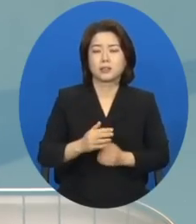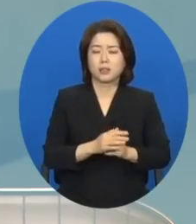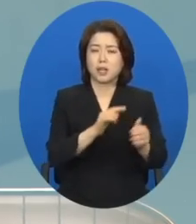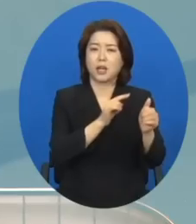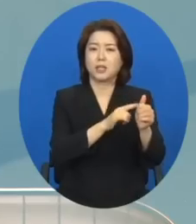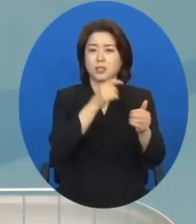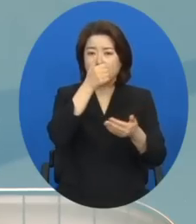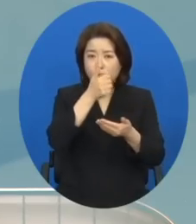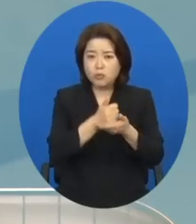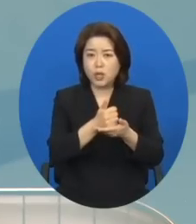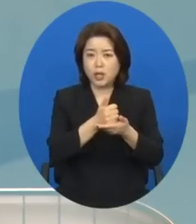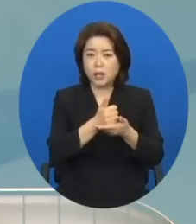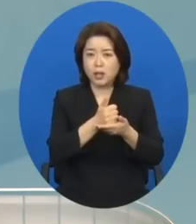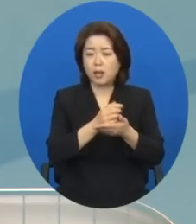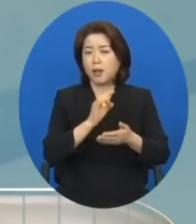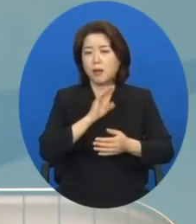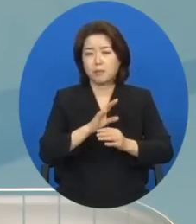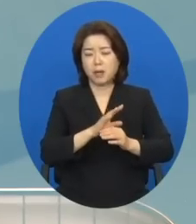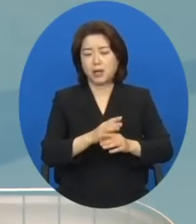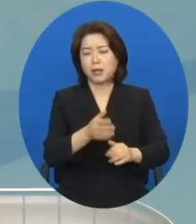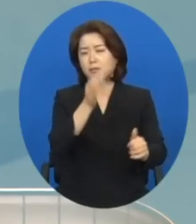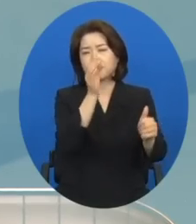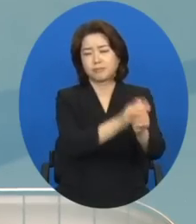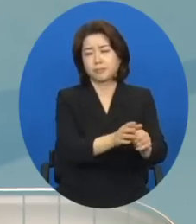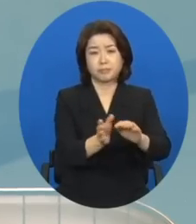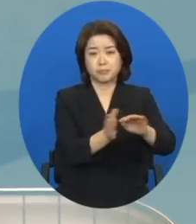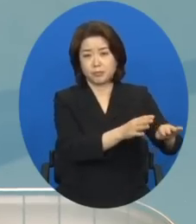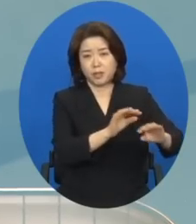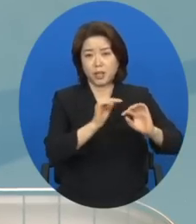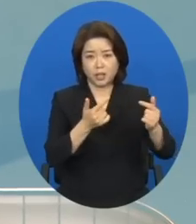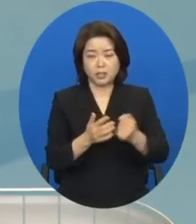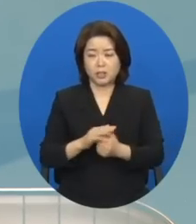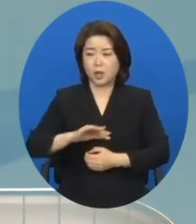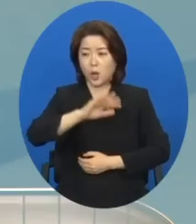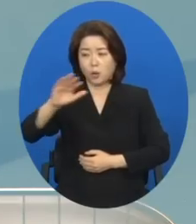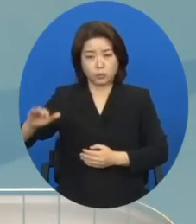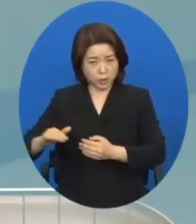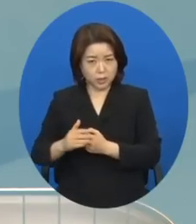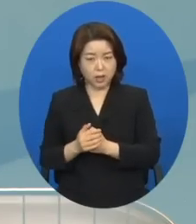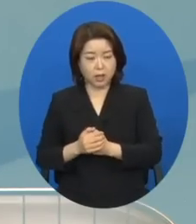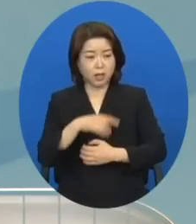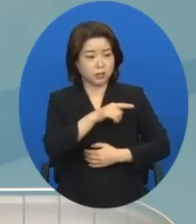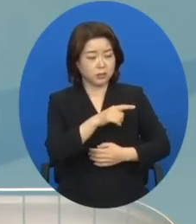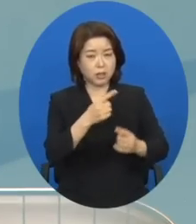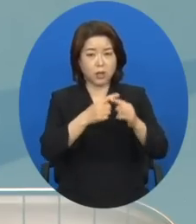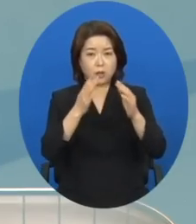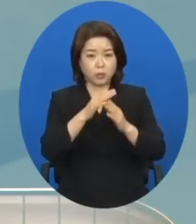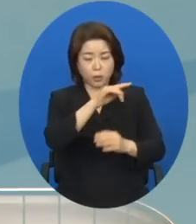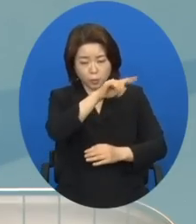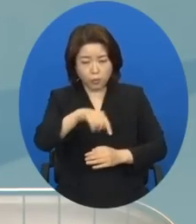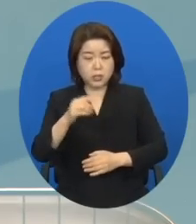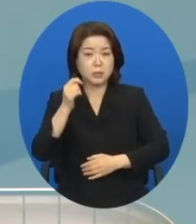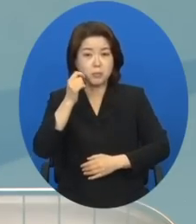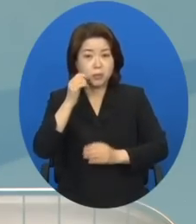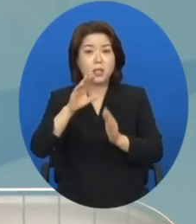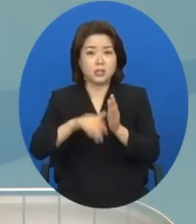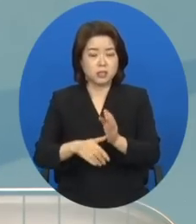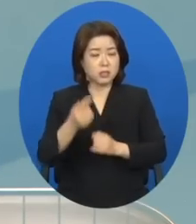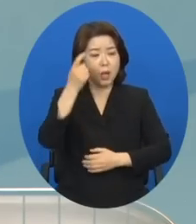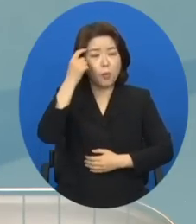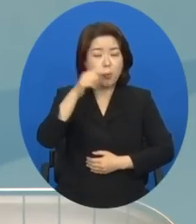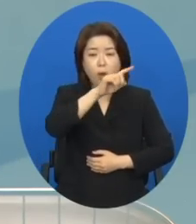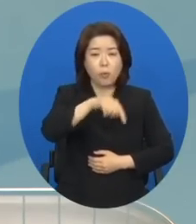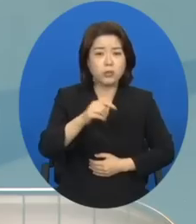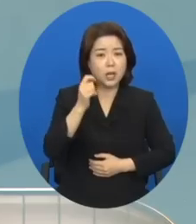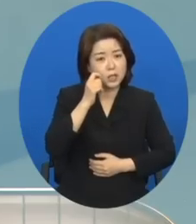죄를 그의 죄만의 모습으로 남길 것이 아니라 우리가 그가 교회에 나오지 못했을 때 왜 그가